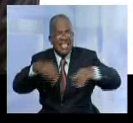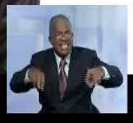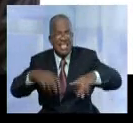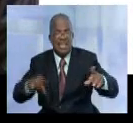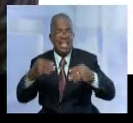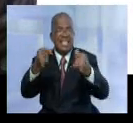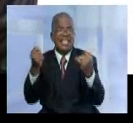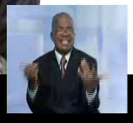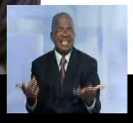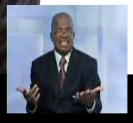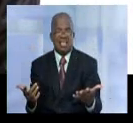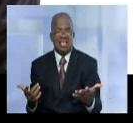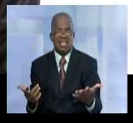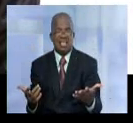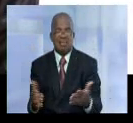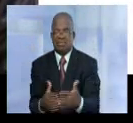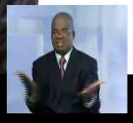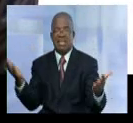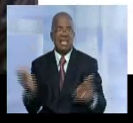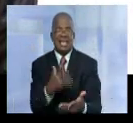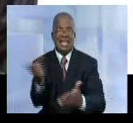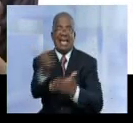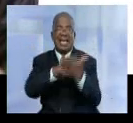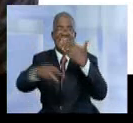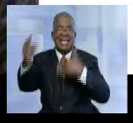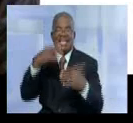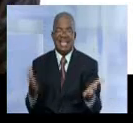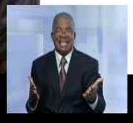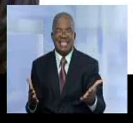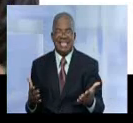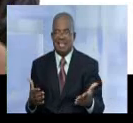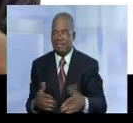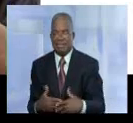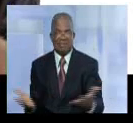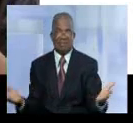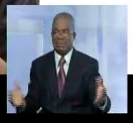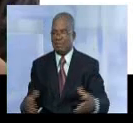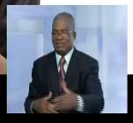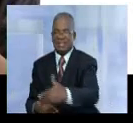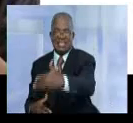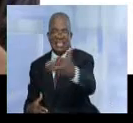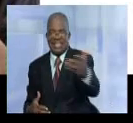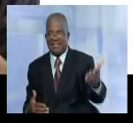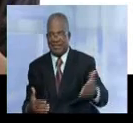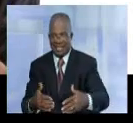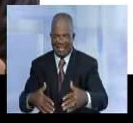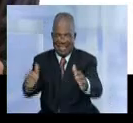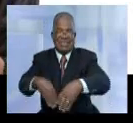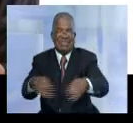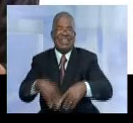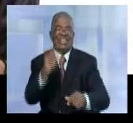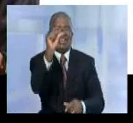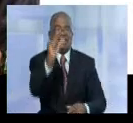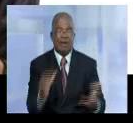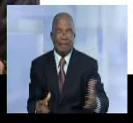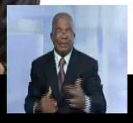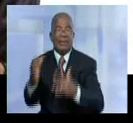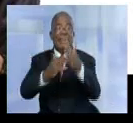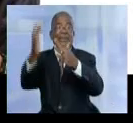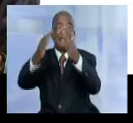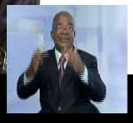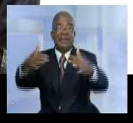quartiers d'Abidjan, comme des quartiers où on a fait des remblais, des immeubles qui poussent, sans que des études de sol